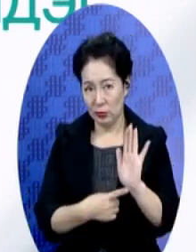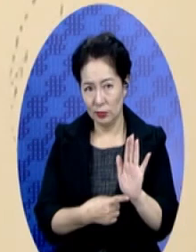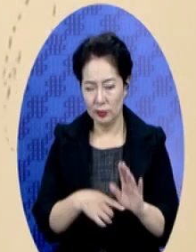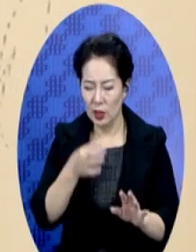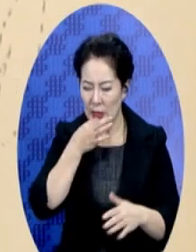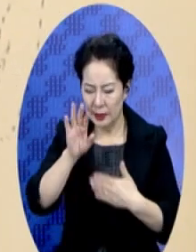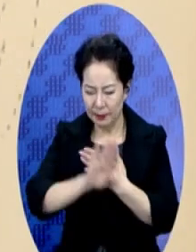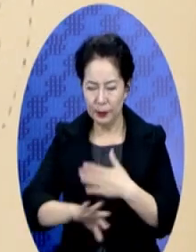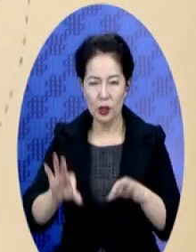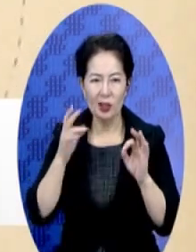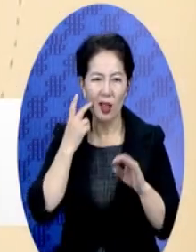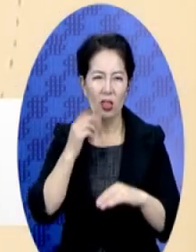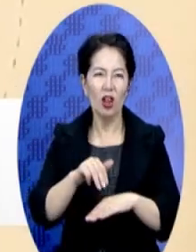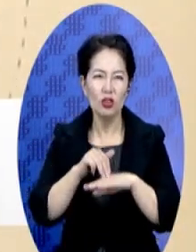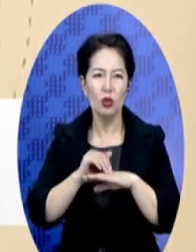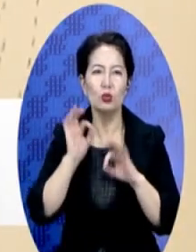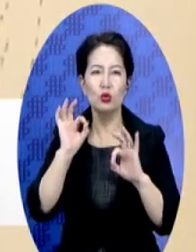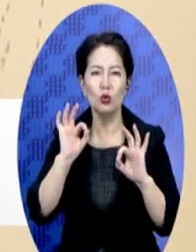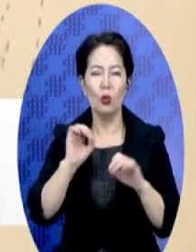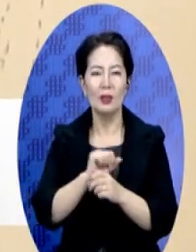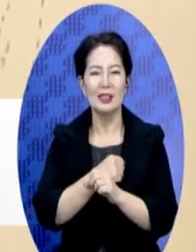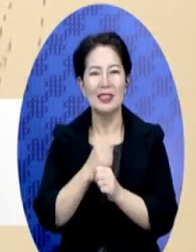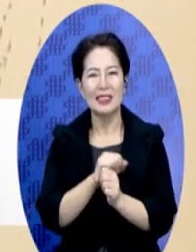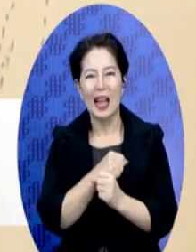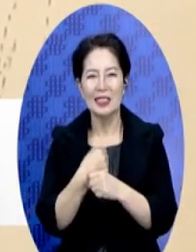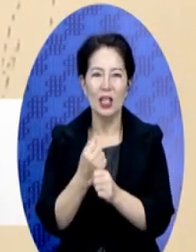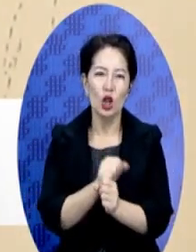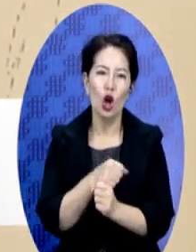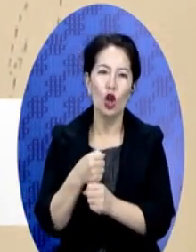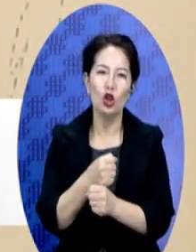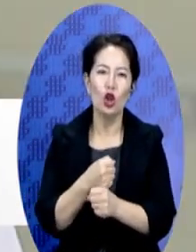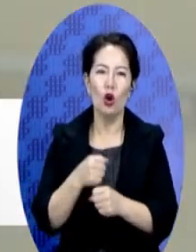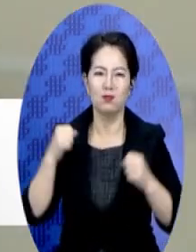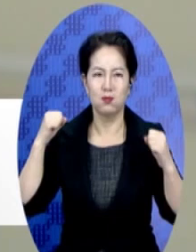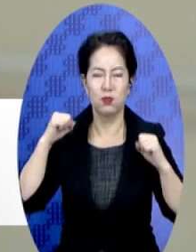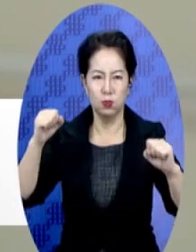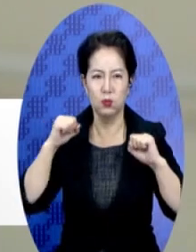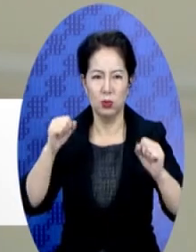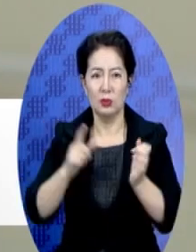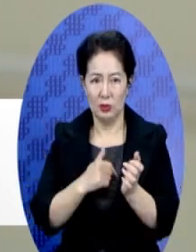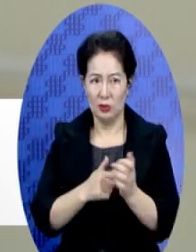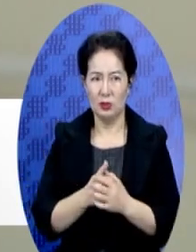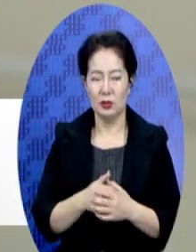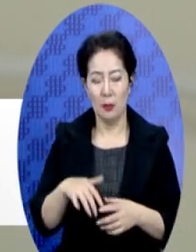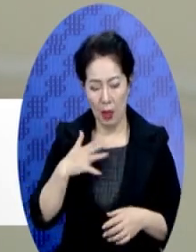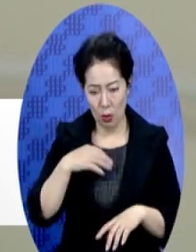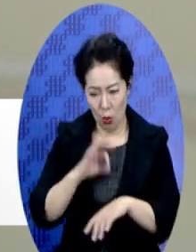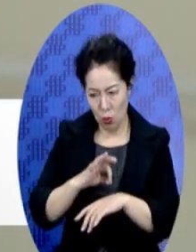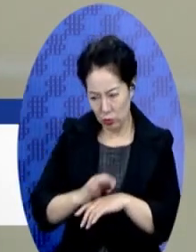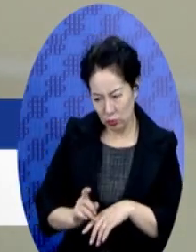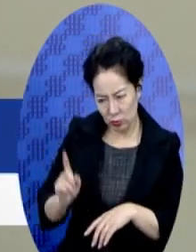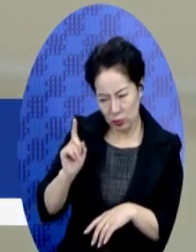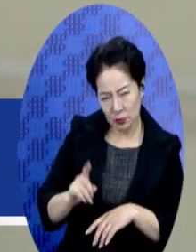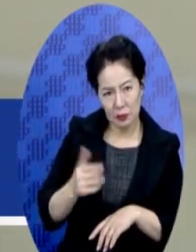тогтмол зөв дасгал хөдөлгөөн хийж хэвших шаардлагатай байгааг эмчнэр хэлж үйсэн юм. Манайдэр ярьж байгаа өвчтөнгүүдийн ер нь бол 50%